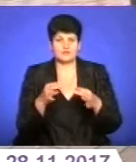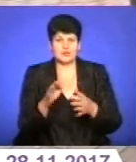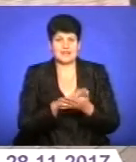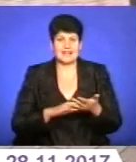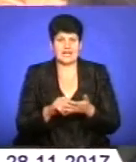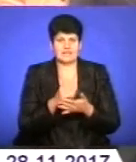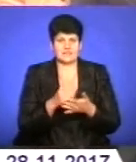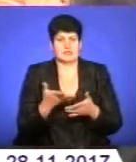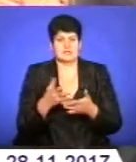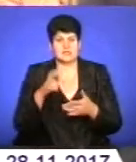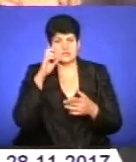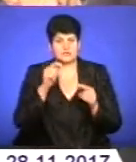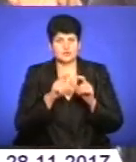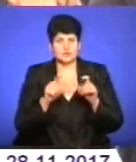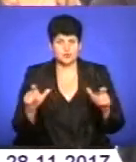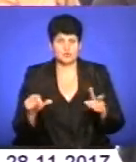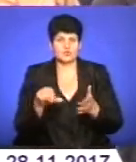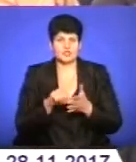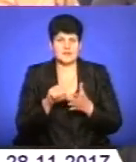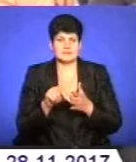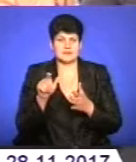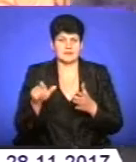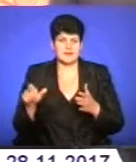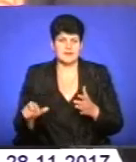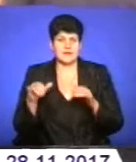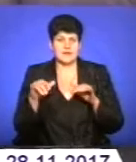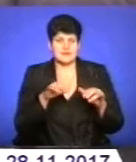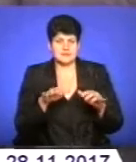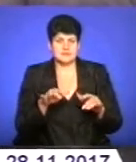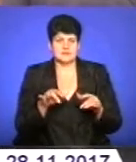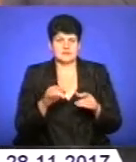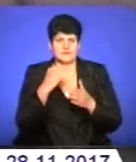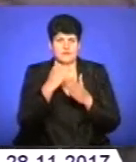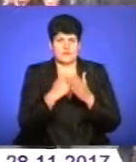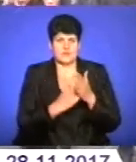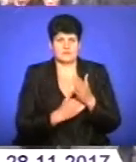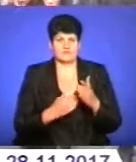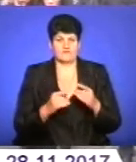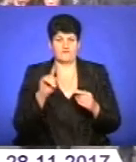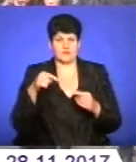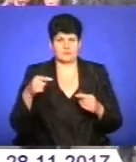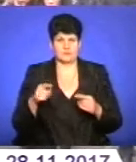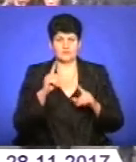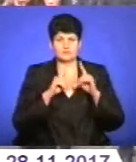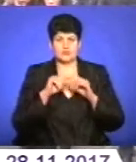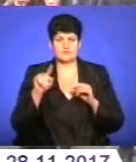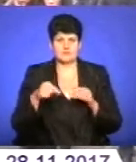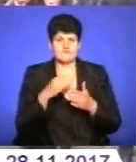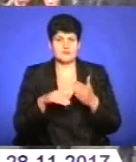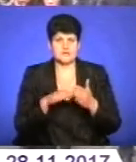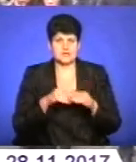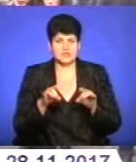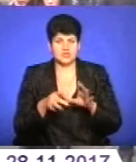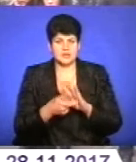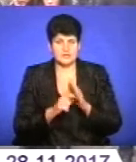державної структури, учасники акції протесту сформували список конкретних вимог. Збори вимагають відмінити рішення